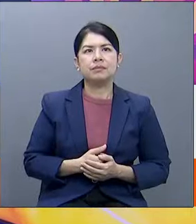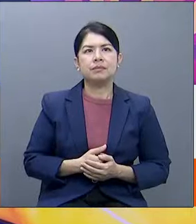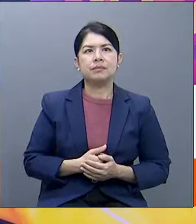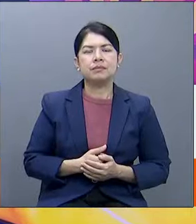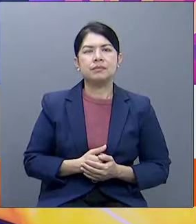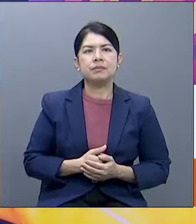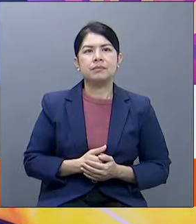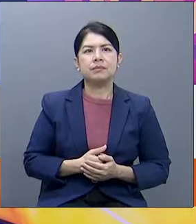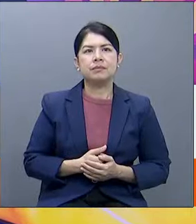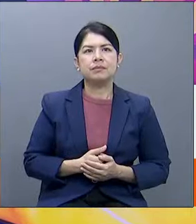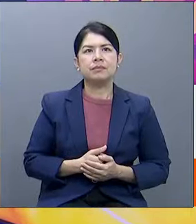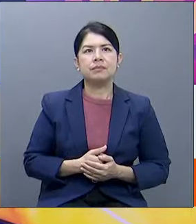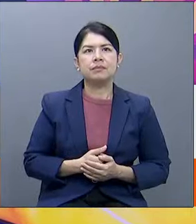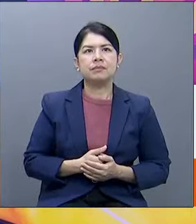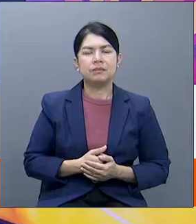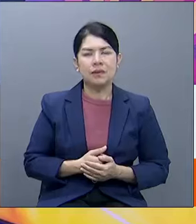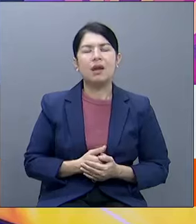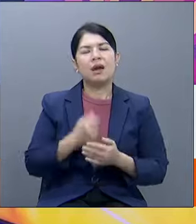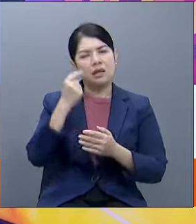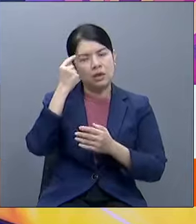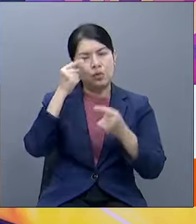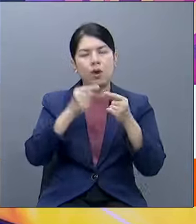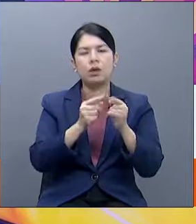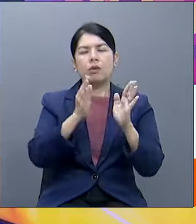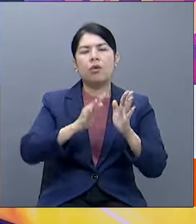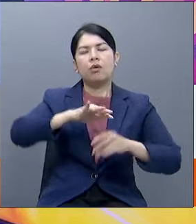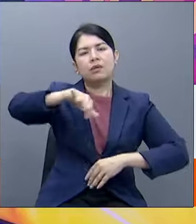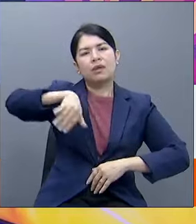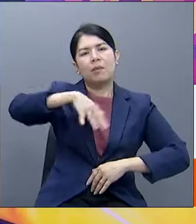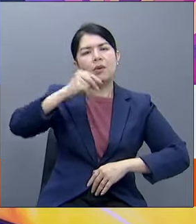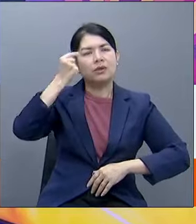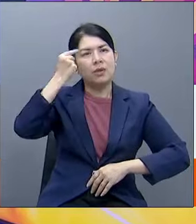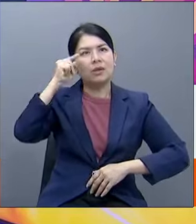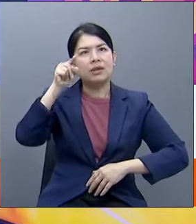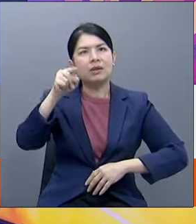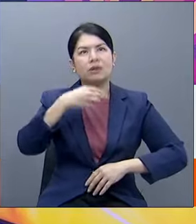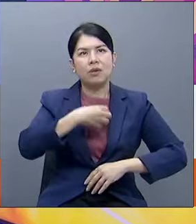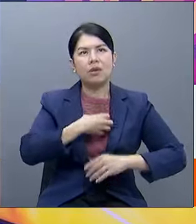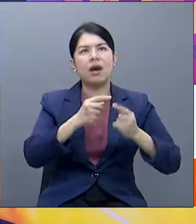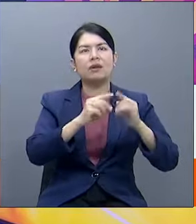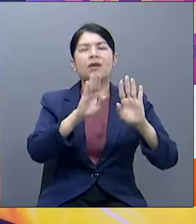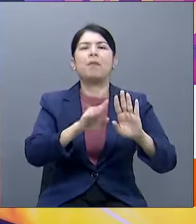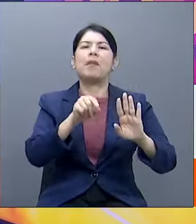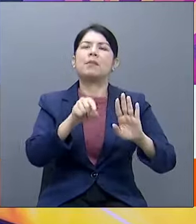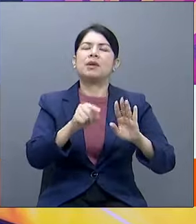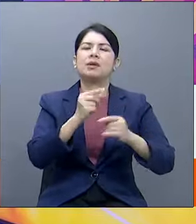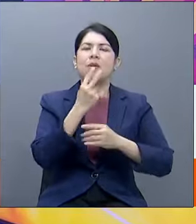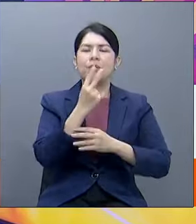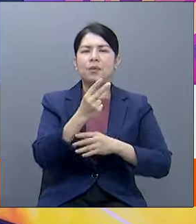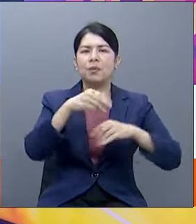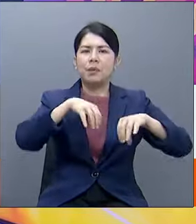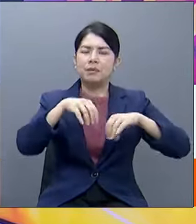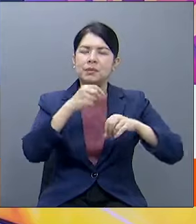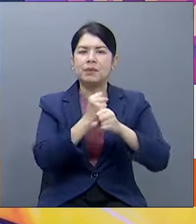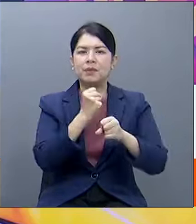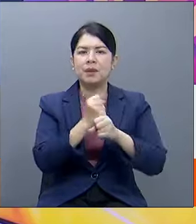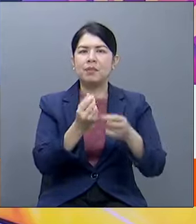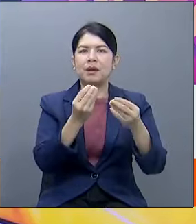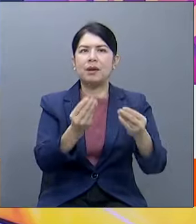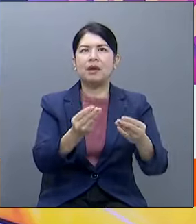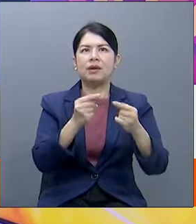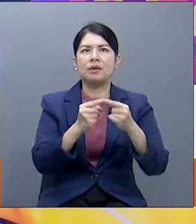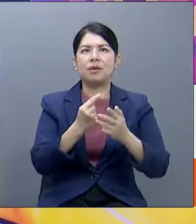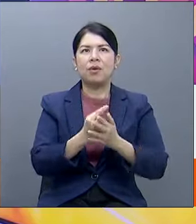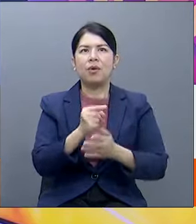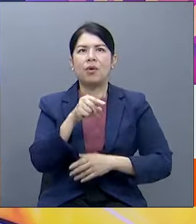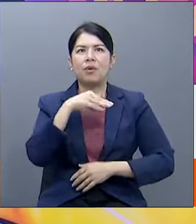ทุกคนคงคิดถึงแนวนี้ก็แบบเอากลับมาทำให้แบบมันดูสดใหม่ขึ้นอะไรเงี้ยให้ทุกคนฟัง แล้วด้วยอิท